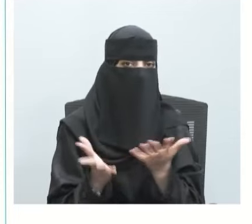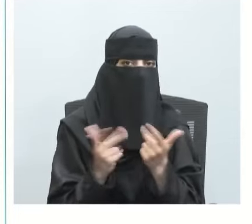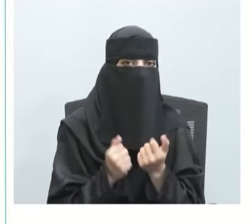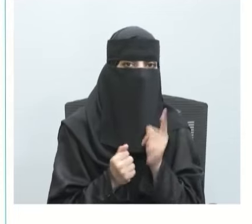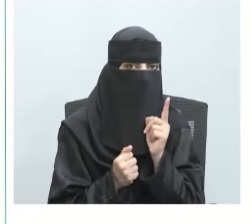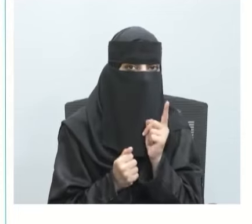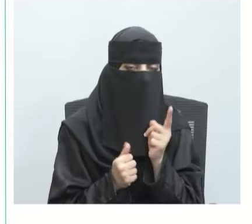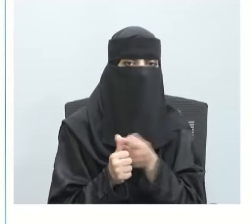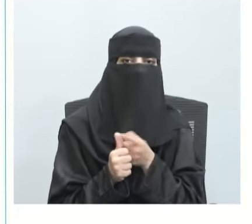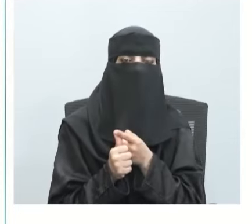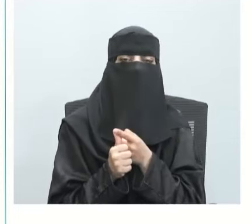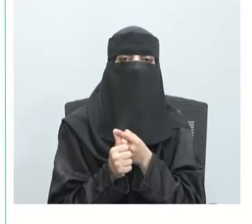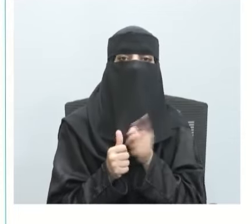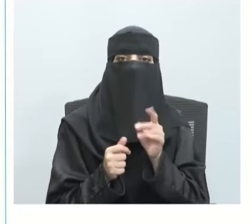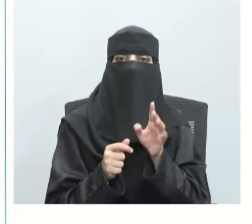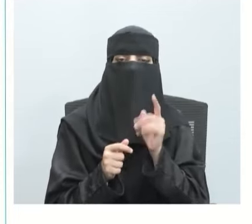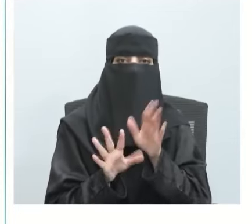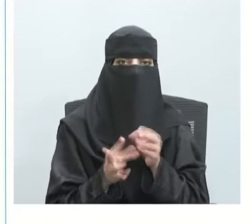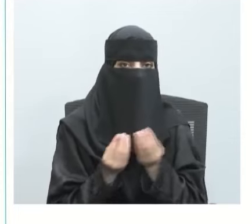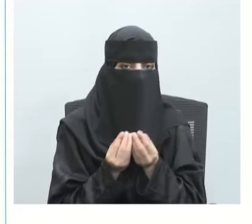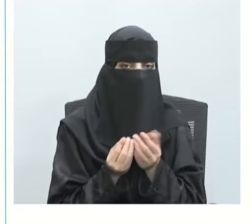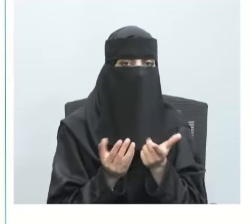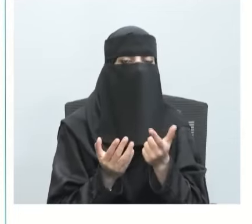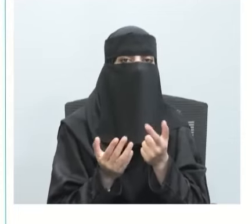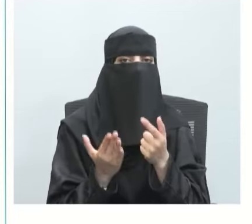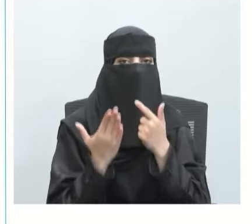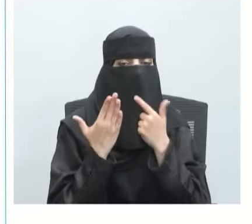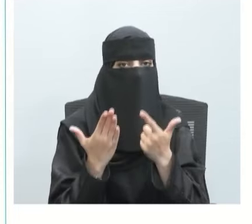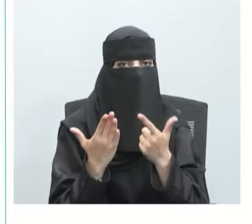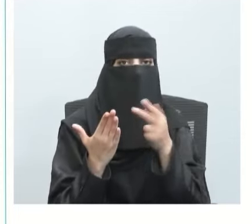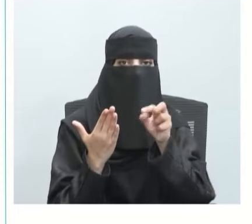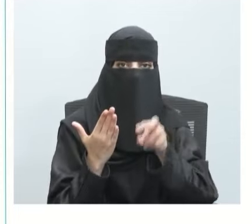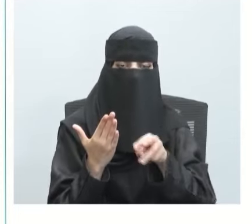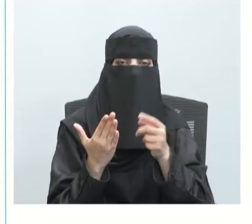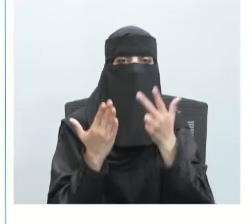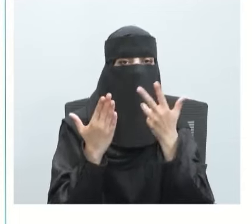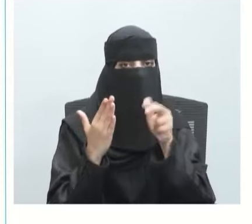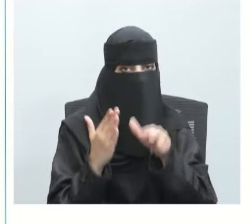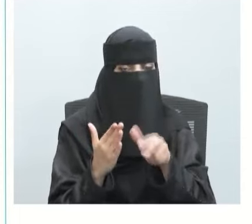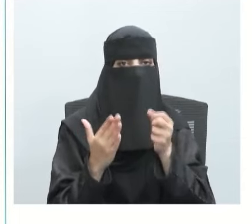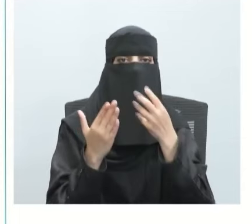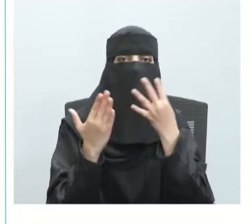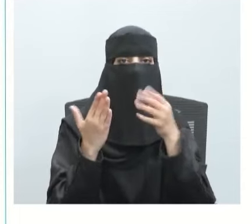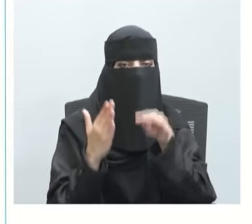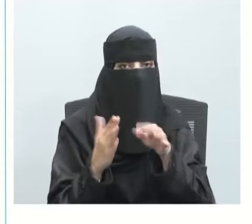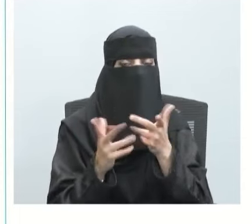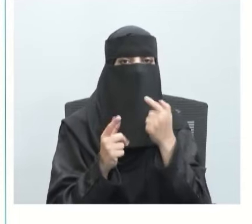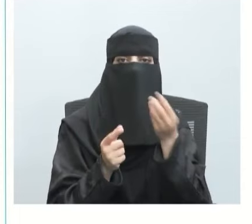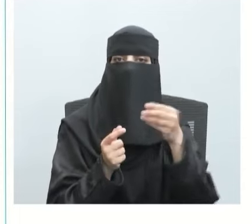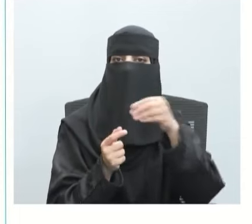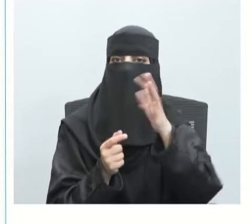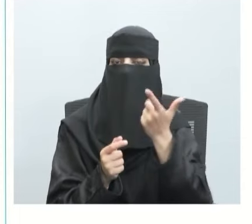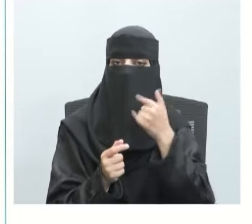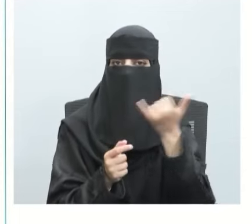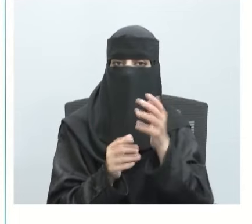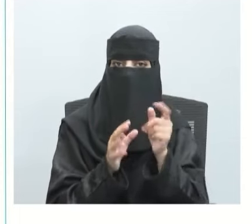عنه في الغالب في الدخل كم يوجد لديك وكم الذي تستطيع انفاقه وكم الذي تستطيع ان تدخره